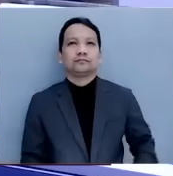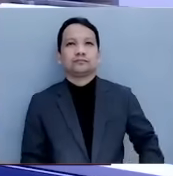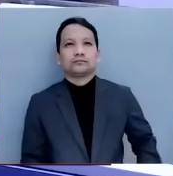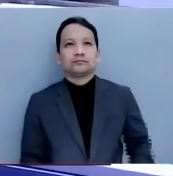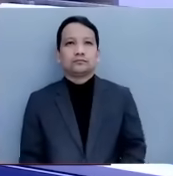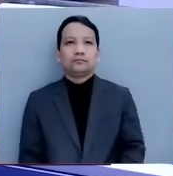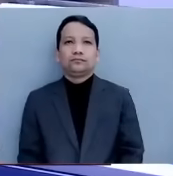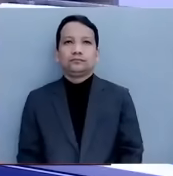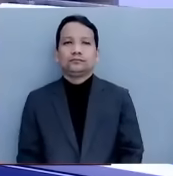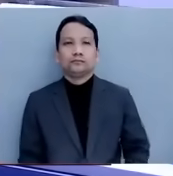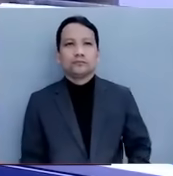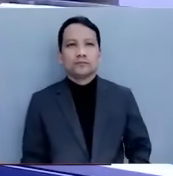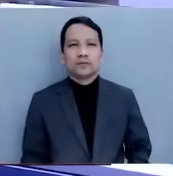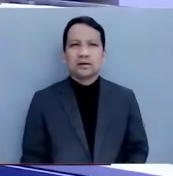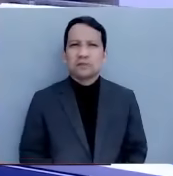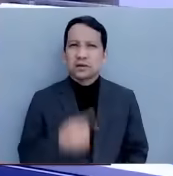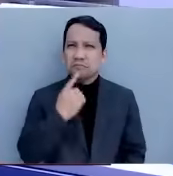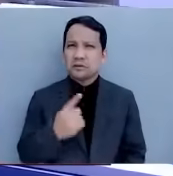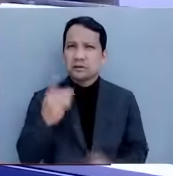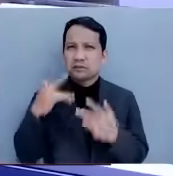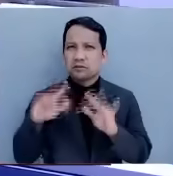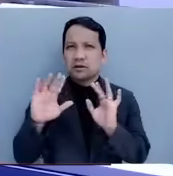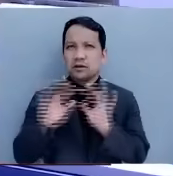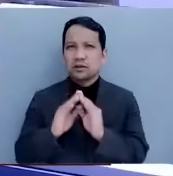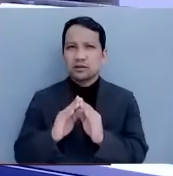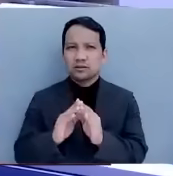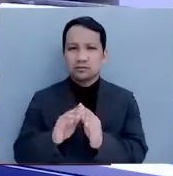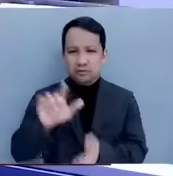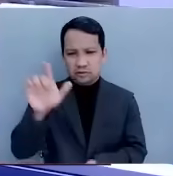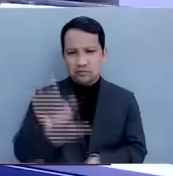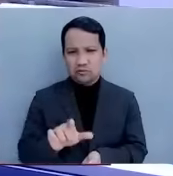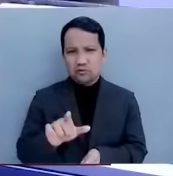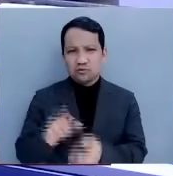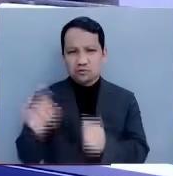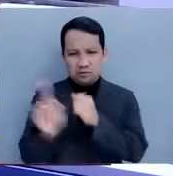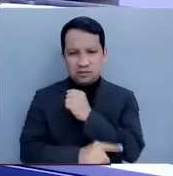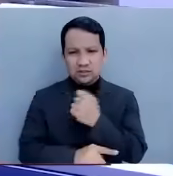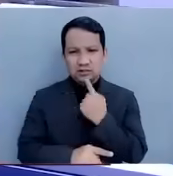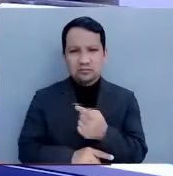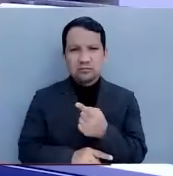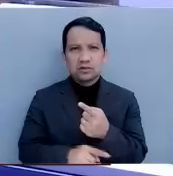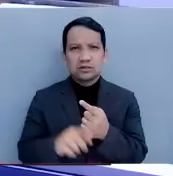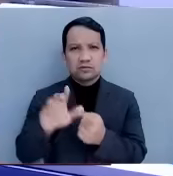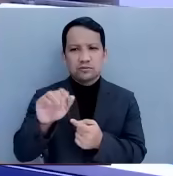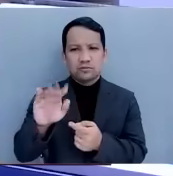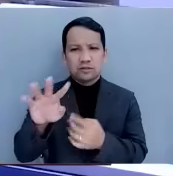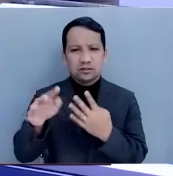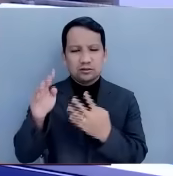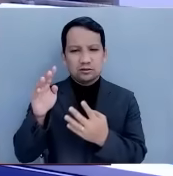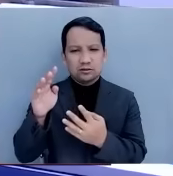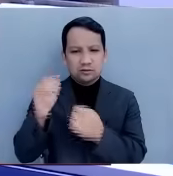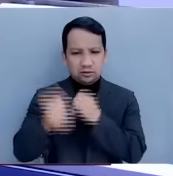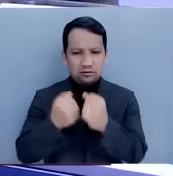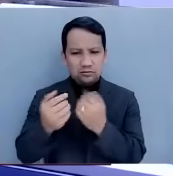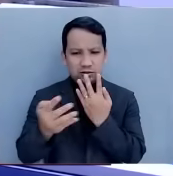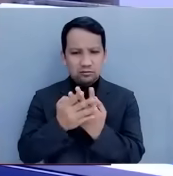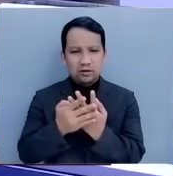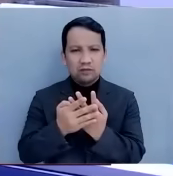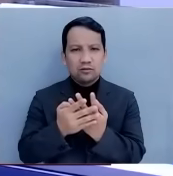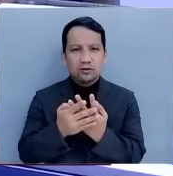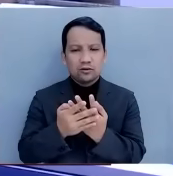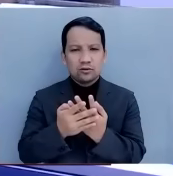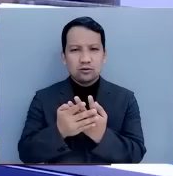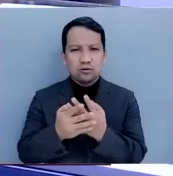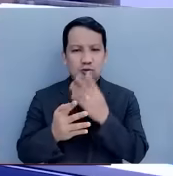raw magaan ang sentensyang 16 na taong pagkakulong sa suspect na gumahasa, pumatay, sumunog at nagtapon sa desierto sa